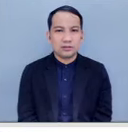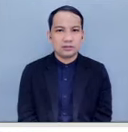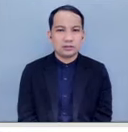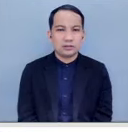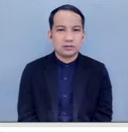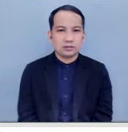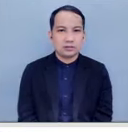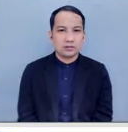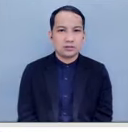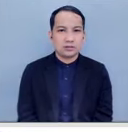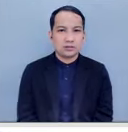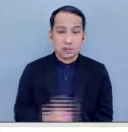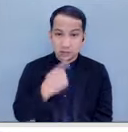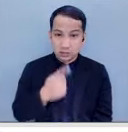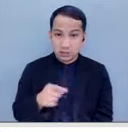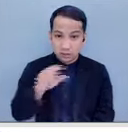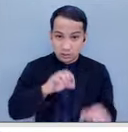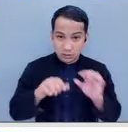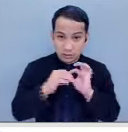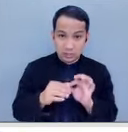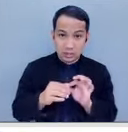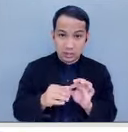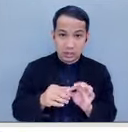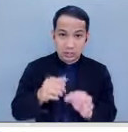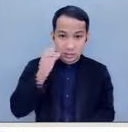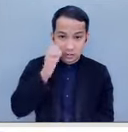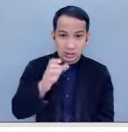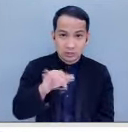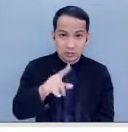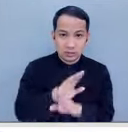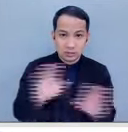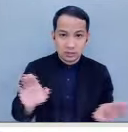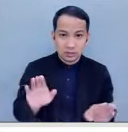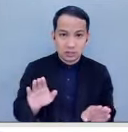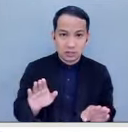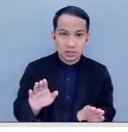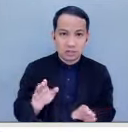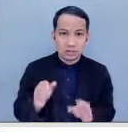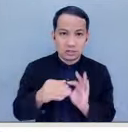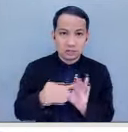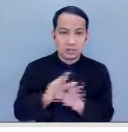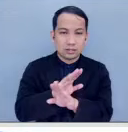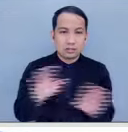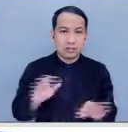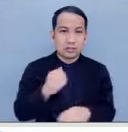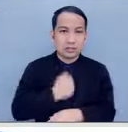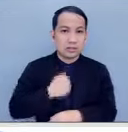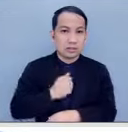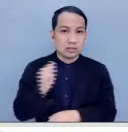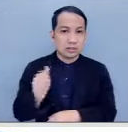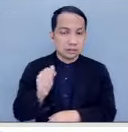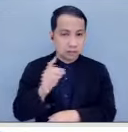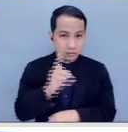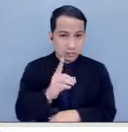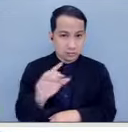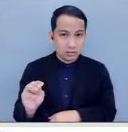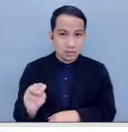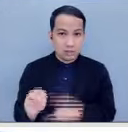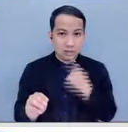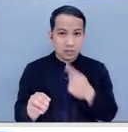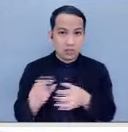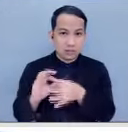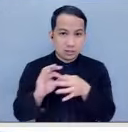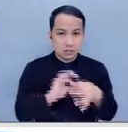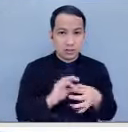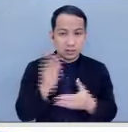nanindigan si showbis columnist chriss Fermin ng hindi na siya hihingi ng paumanhin kay Dominic rock kaugnay pa rin ito